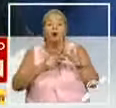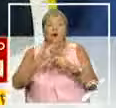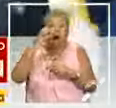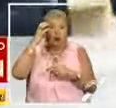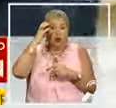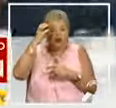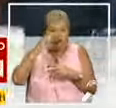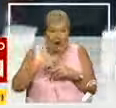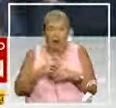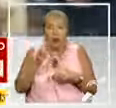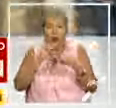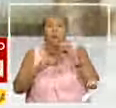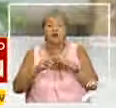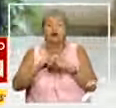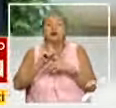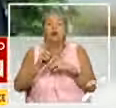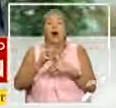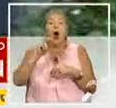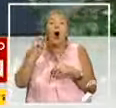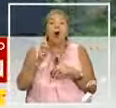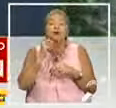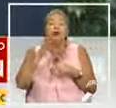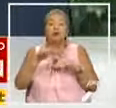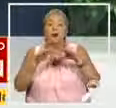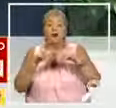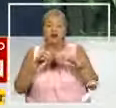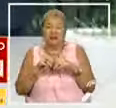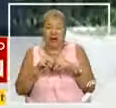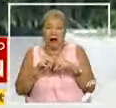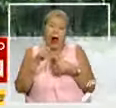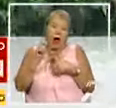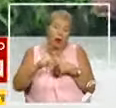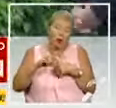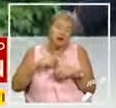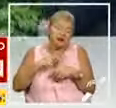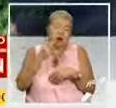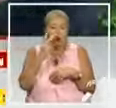va fi compus din 18 ministere și nu 20, atât cât avem acum.